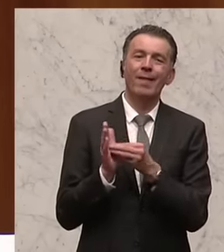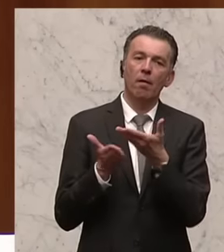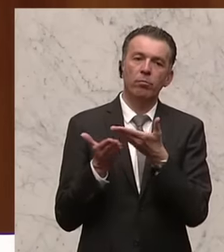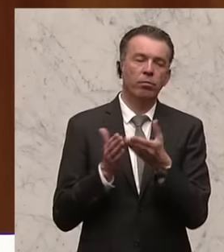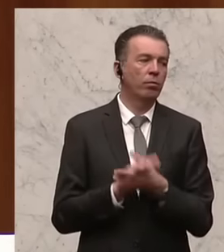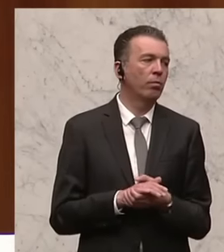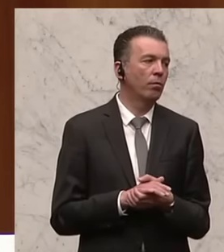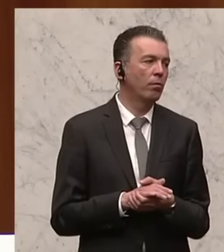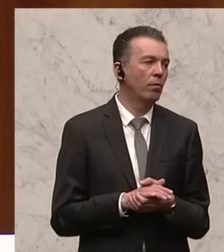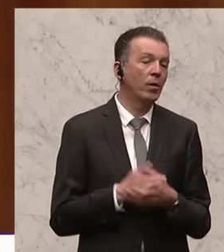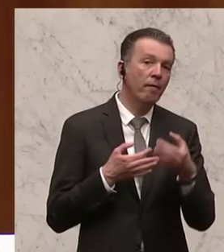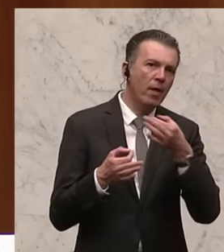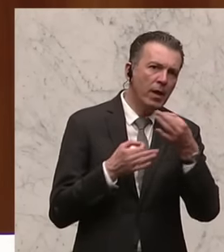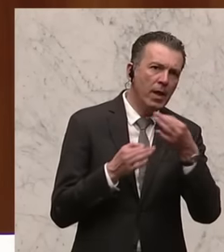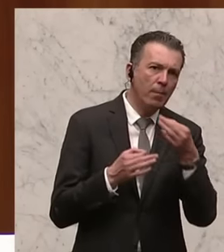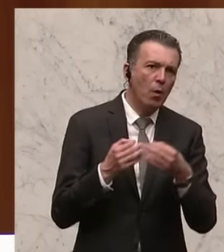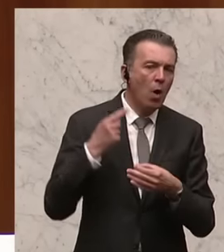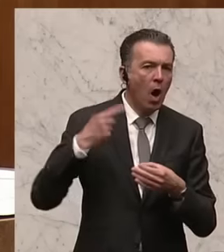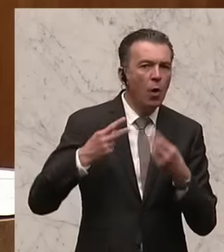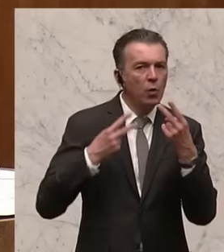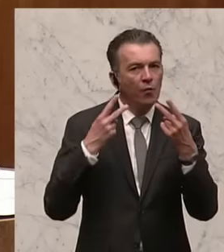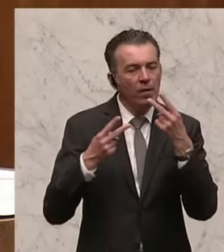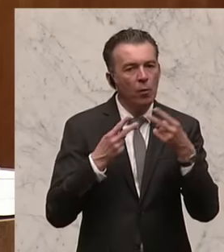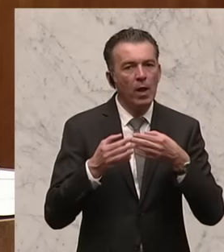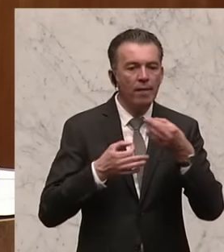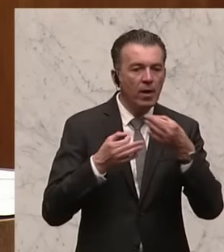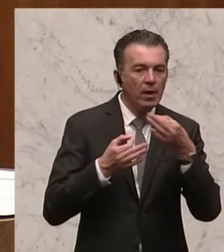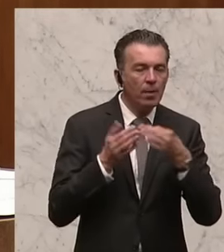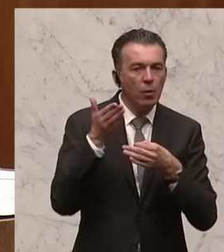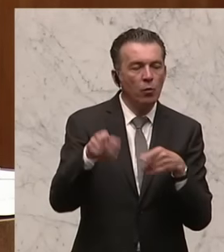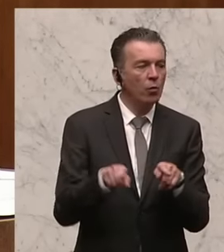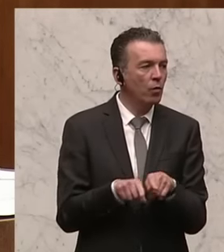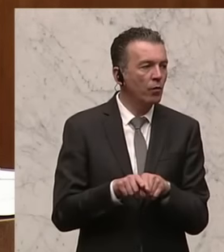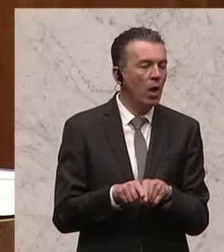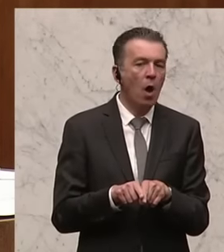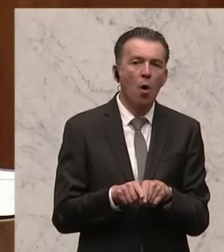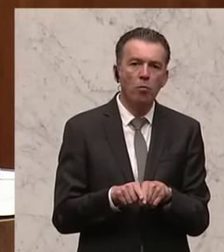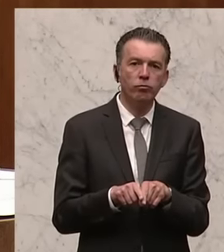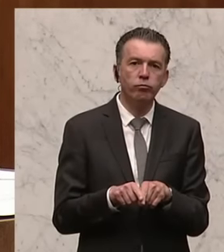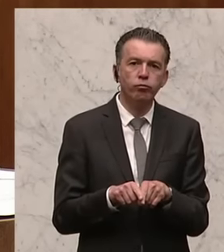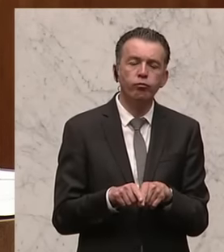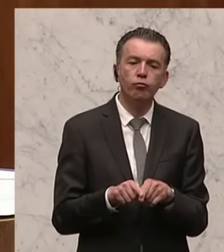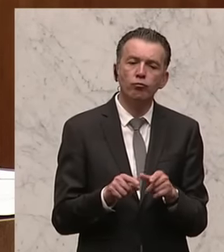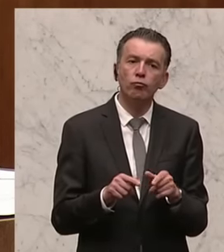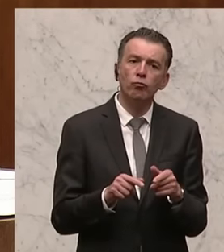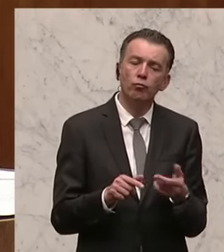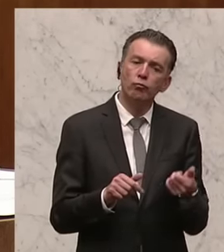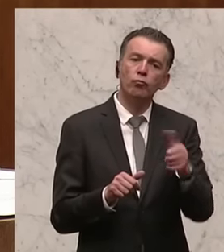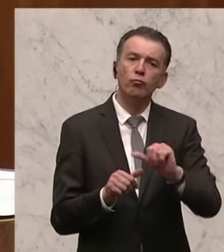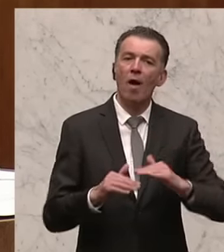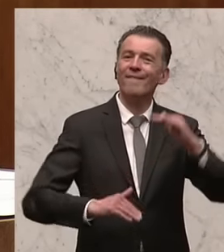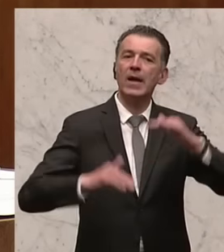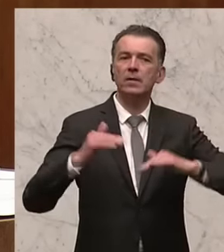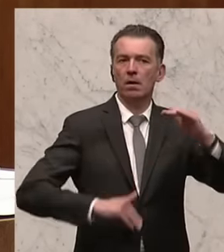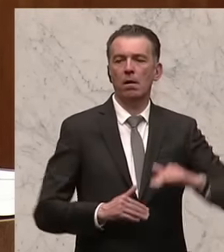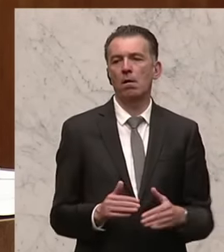und diese Vernehmung, diese audiovisuelle Vernehmung in Zukunft auch auf Erwachsene auszuweiten. Hier werde